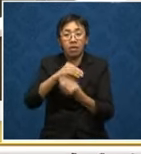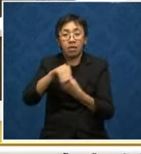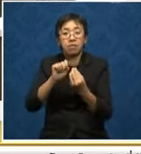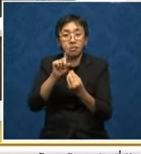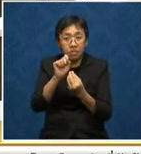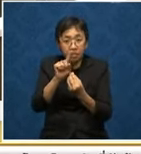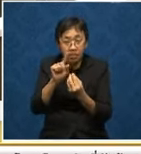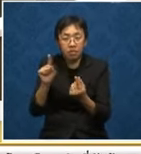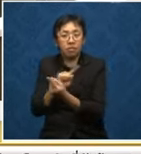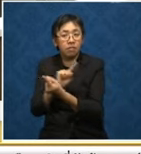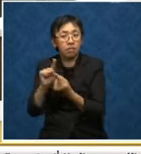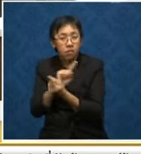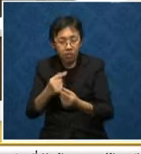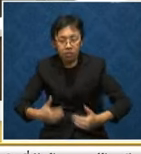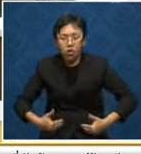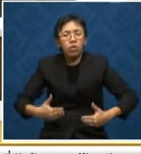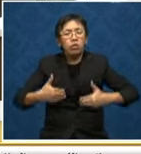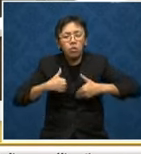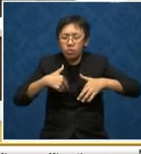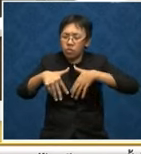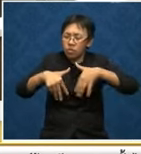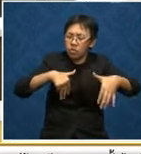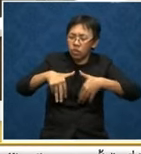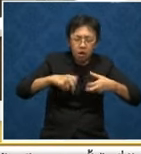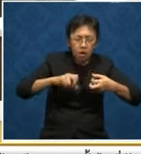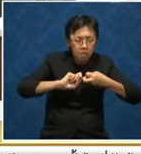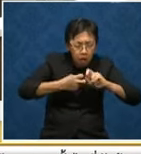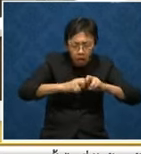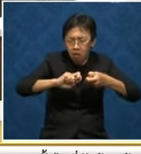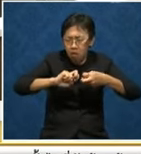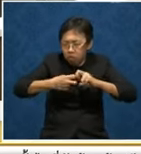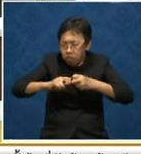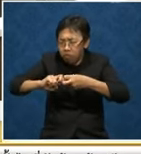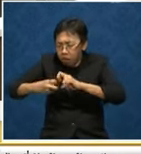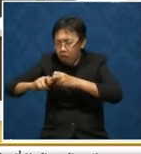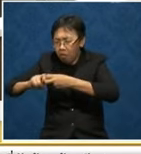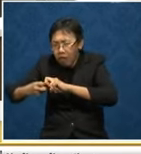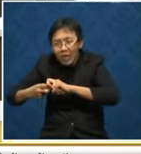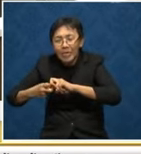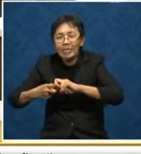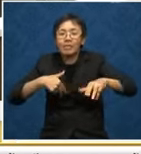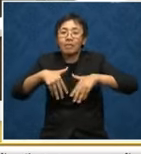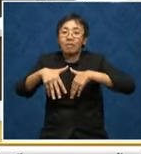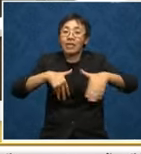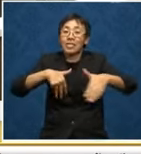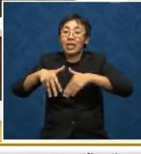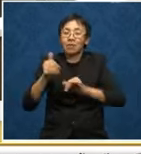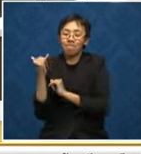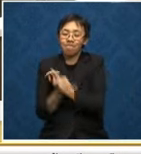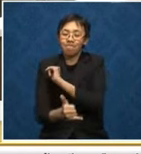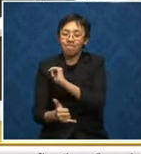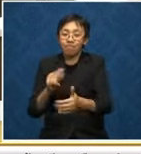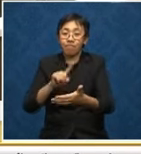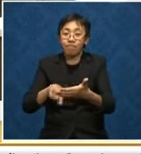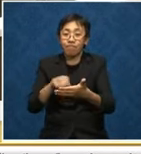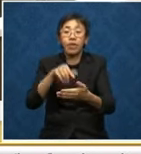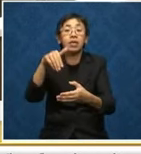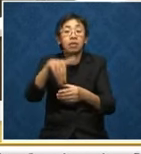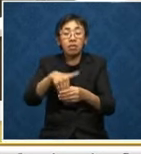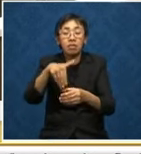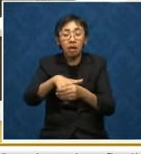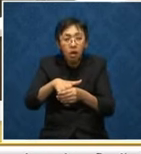คมชีวิตความเป็นอยู่ประชาชนได้แสดงประชามติผ่านการเลือกตั้งที่